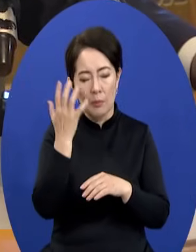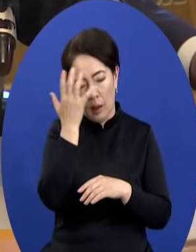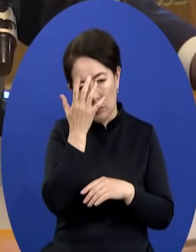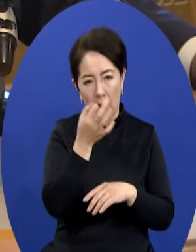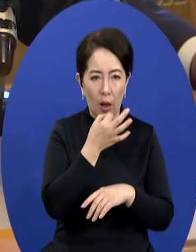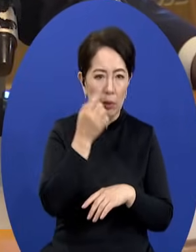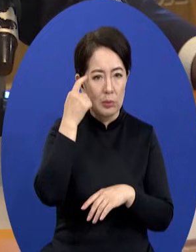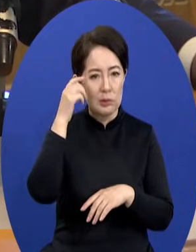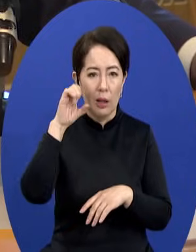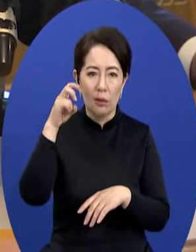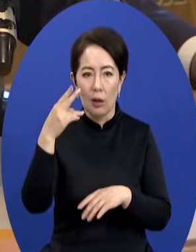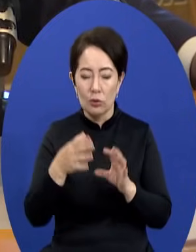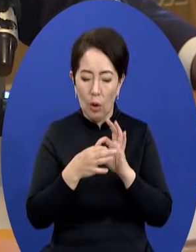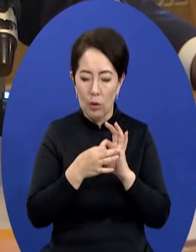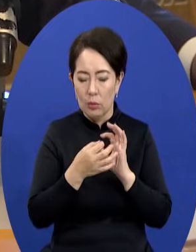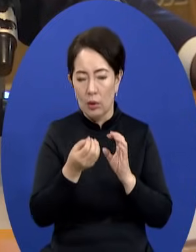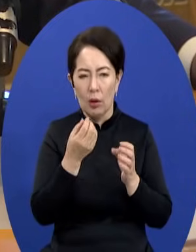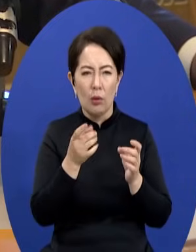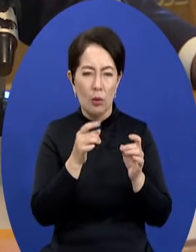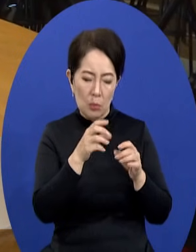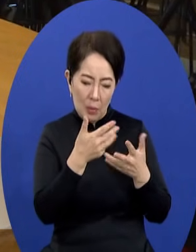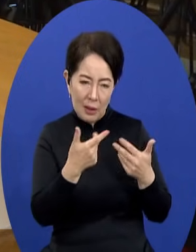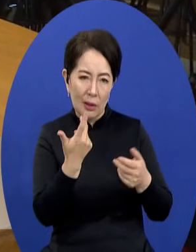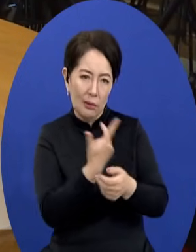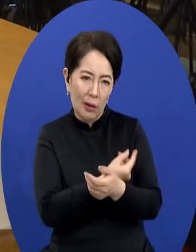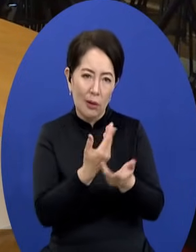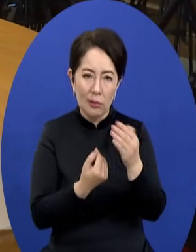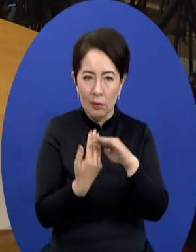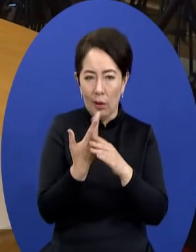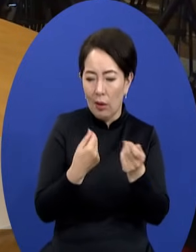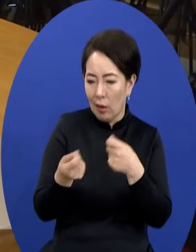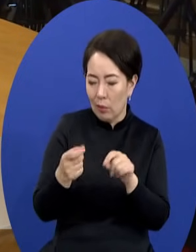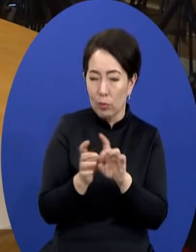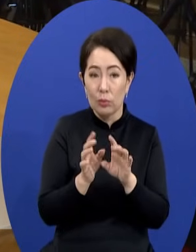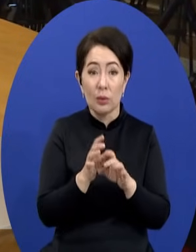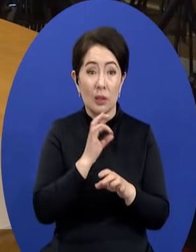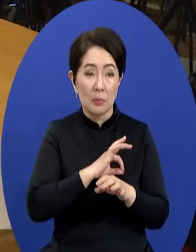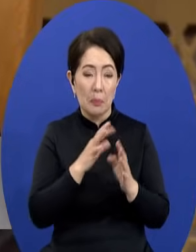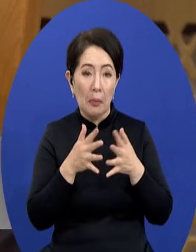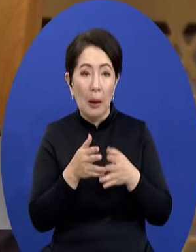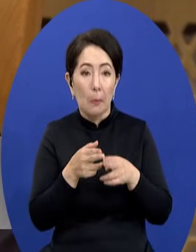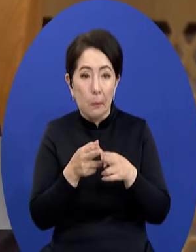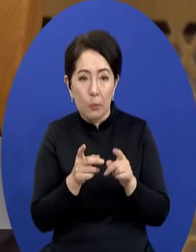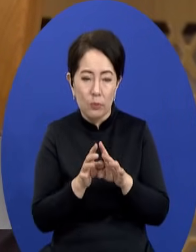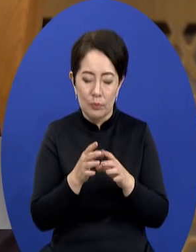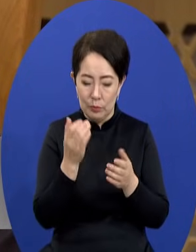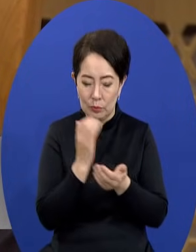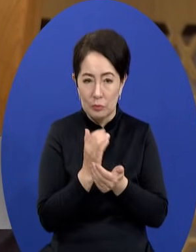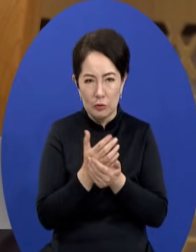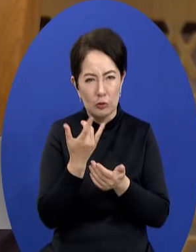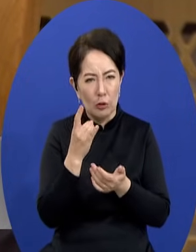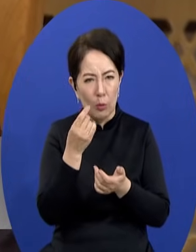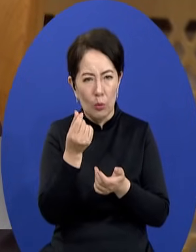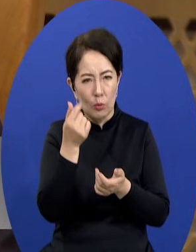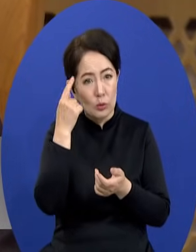эм сэтгцэд нөлөөлөх бодис, тэдгээрийн түүхийг тариалах, худалдаалах, хэрэглэх, орон байраар хангах, мөрийтэй тоглоом зохион